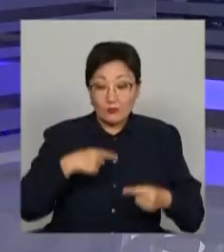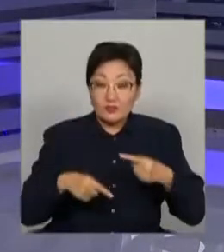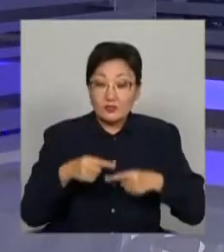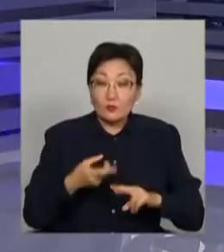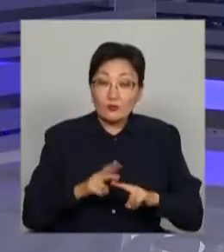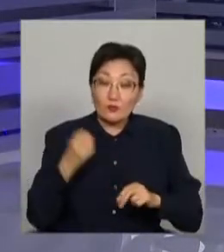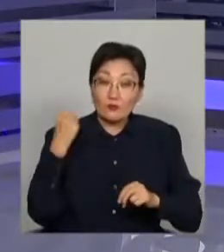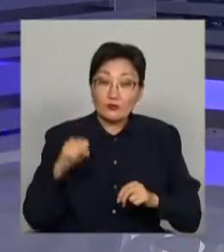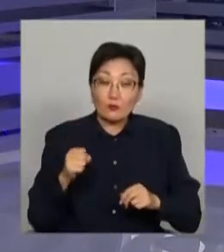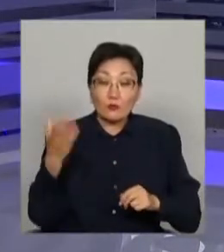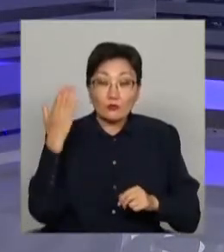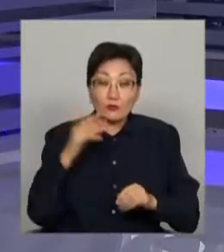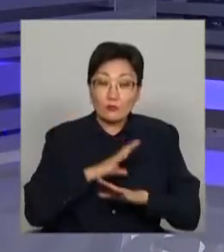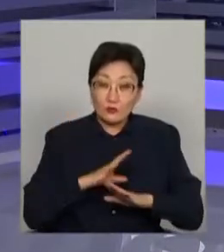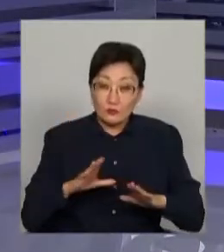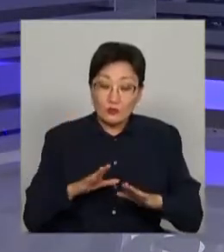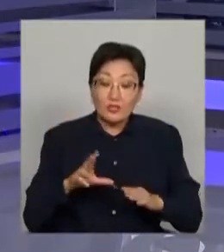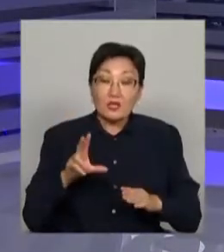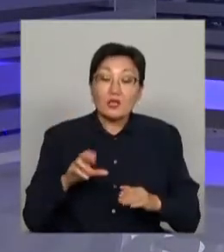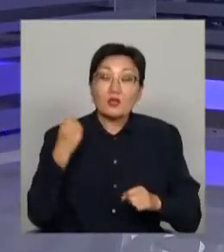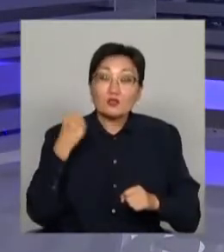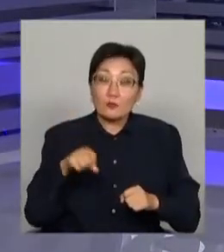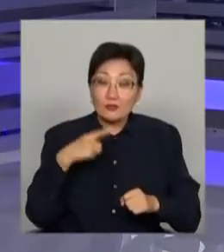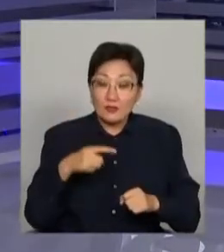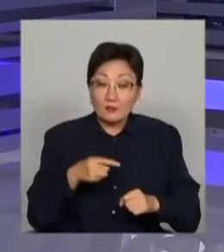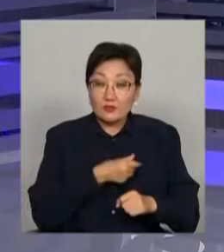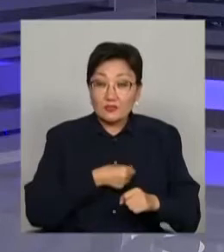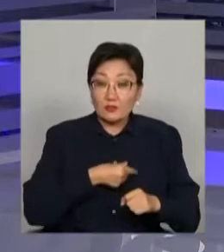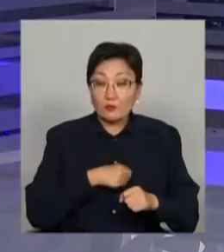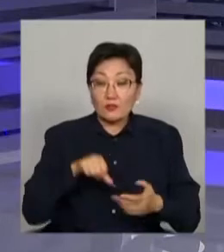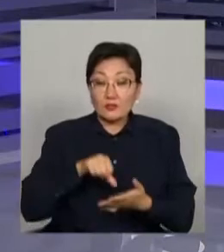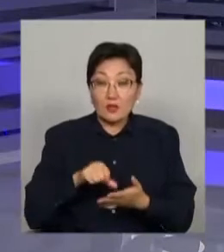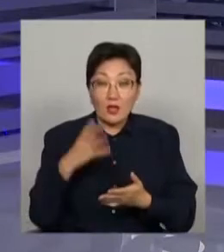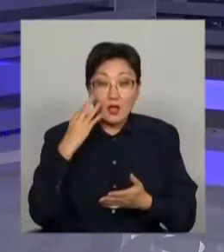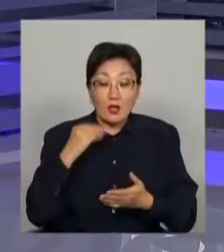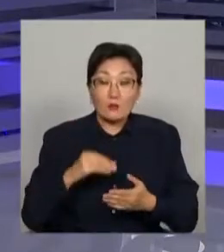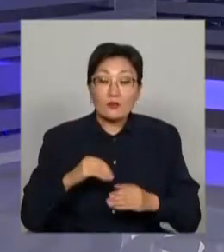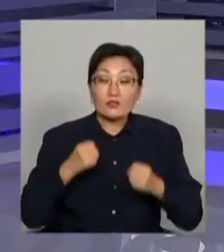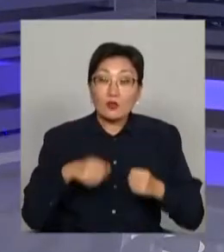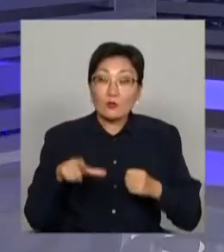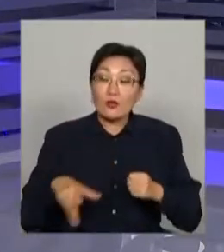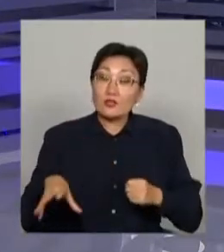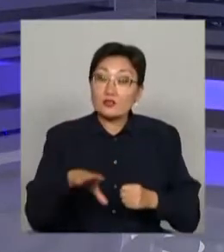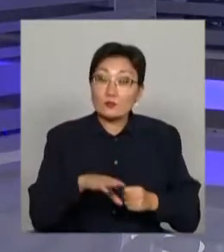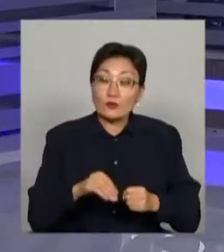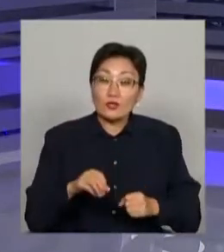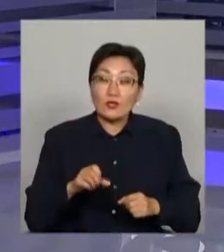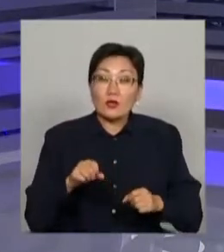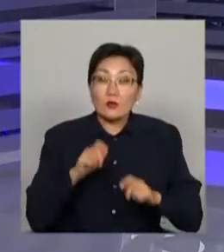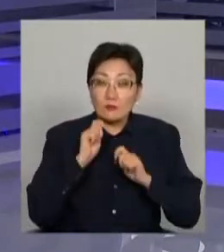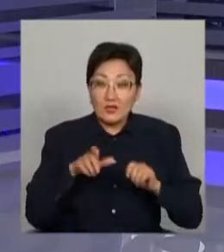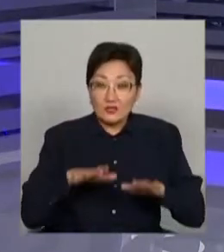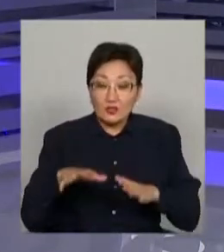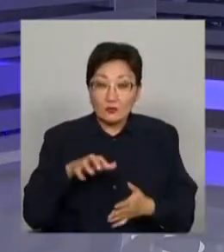спортшылардың бұл жетістігі бұрын соңды болмаған көрсеткіш дейді бапкерлер. Жарысқа қатысқан алматылық тайквондошылардың барлығы да жүлделі орындардан